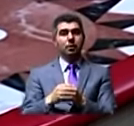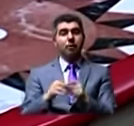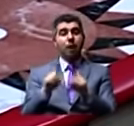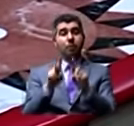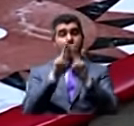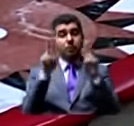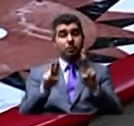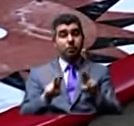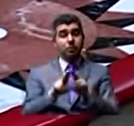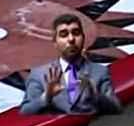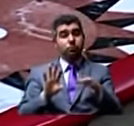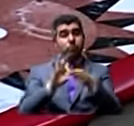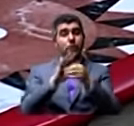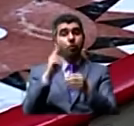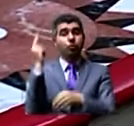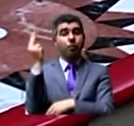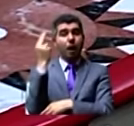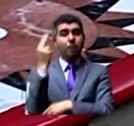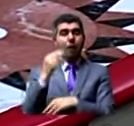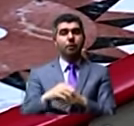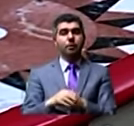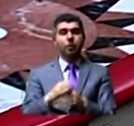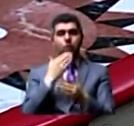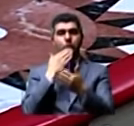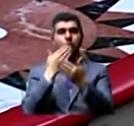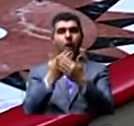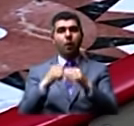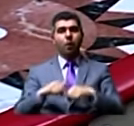التعاقد مع الكليات باش نوجدوا. شكرا السيد